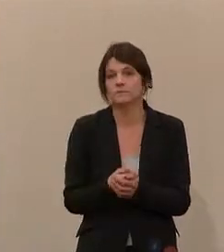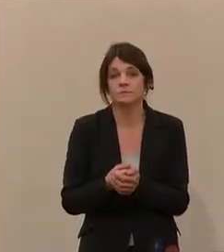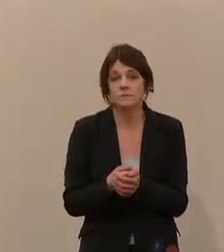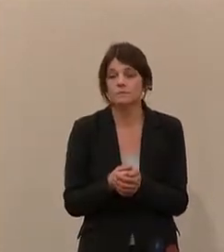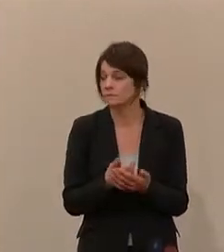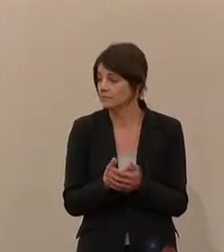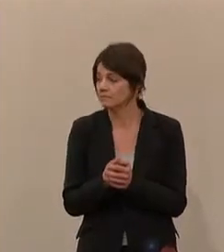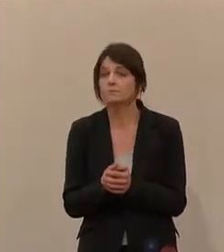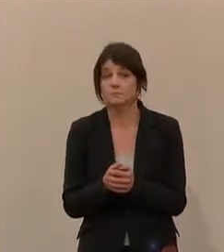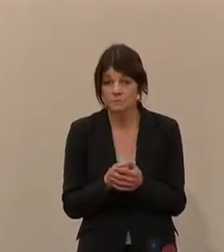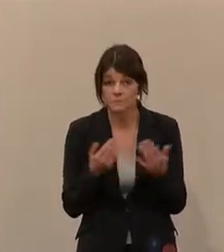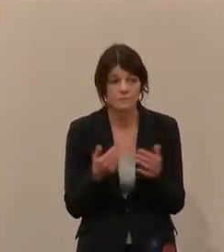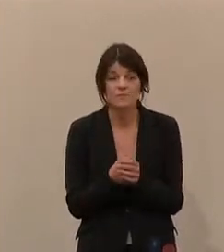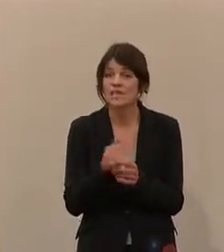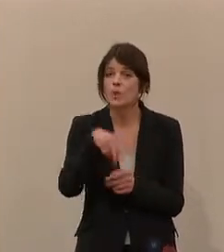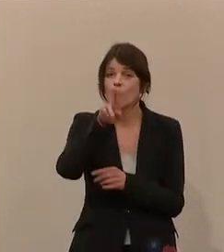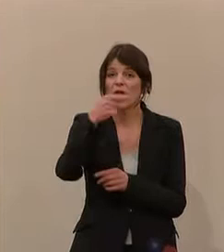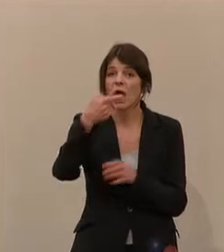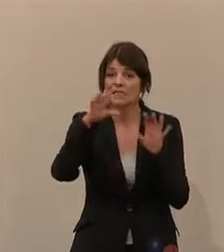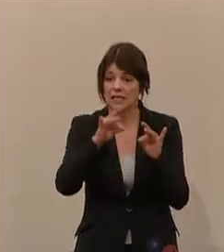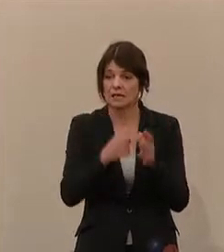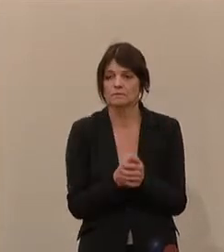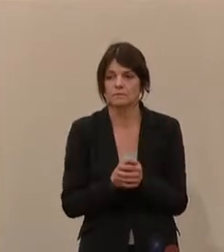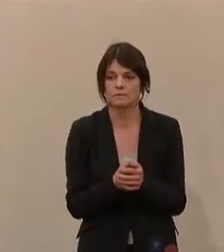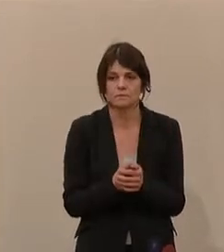Aber jetzt kommen wir zur UG10.